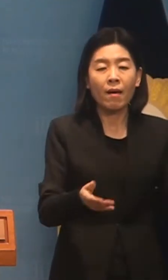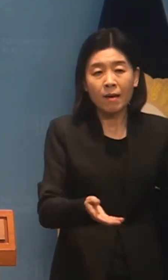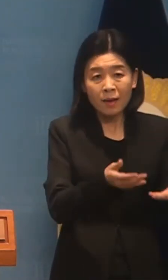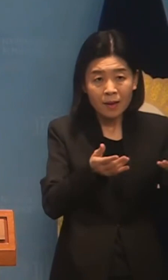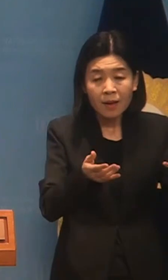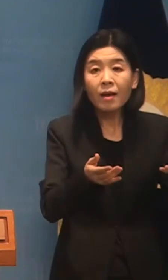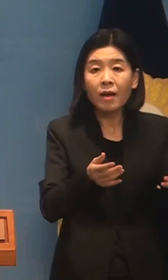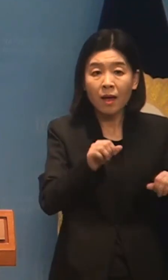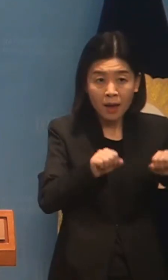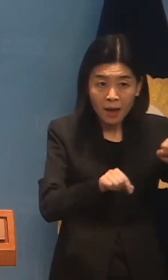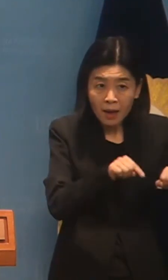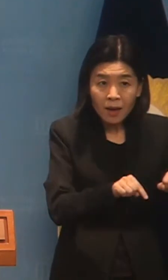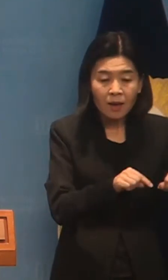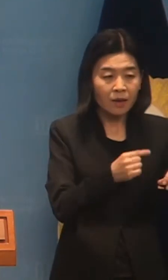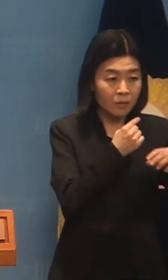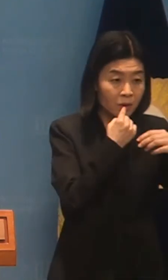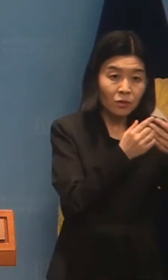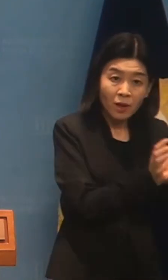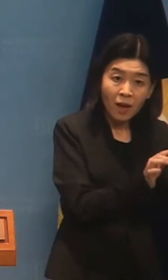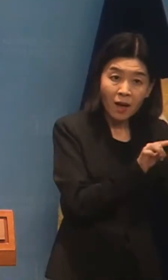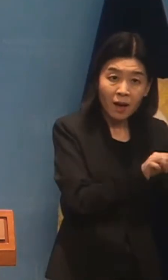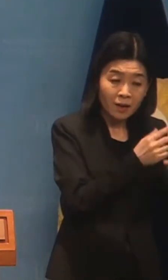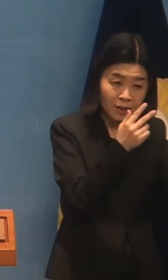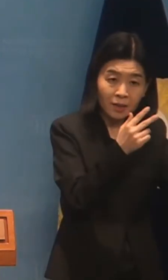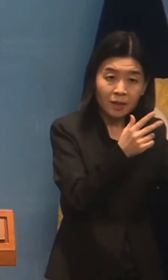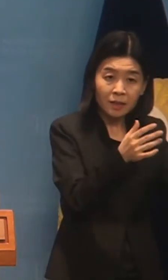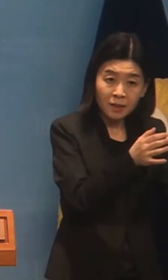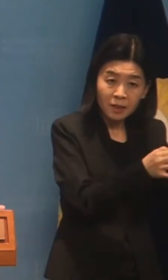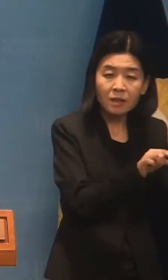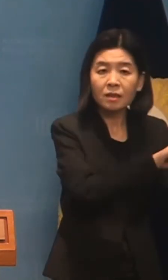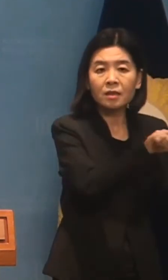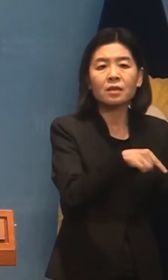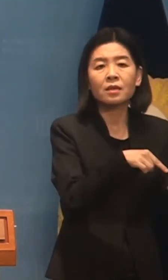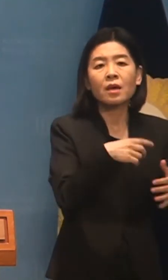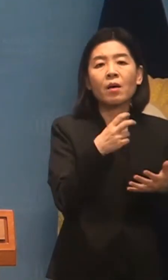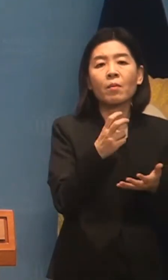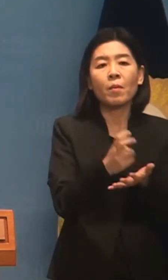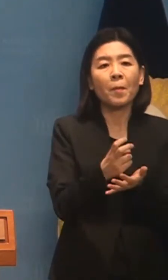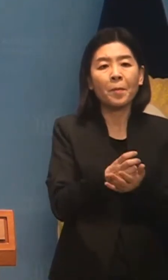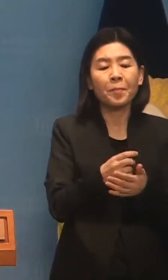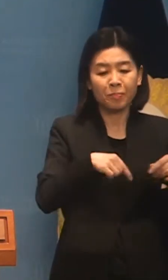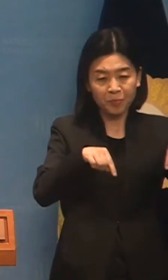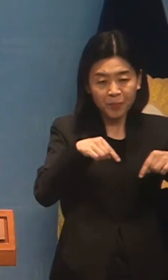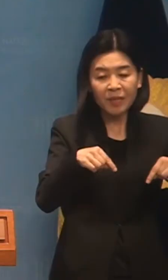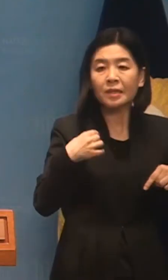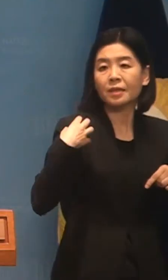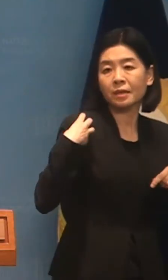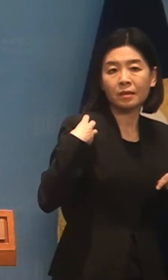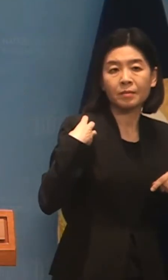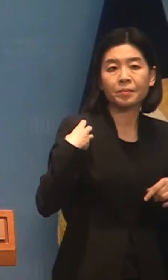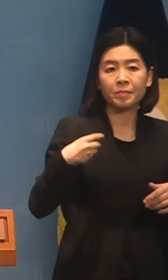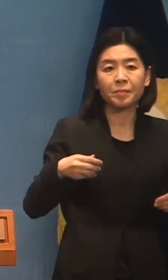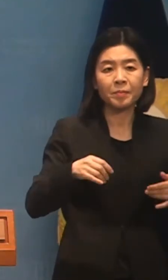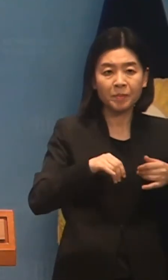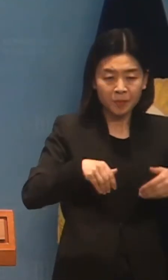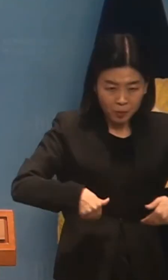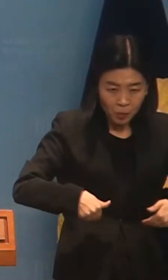대해서 이재명의 민주당은 마땅한 법적, 정치적 책임을 져야 할